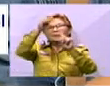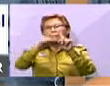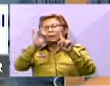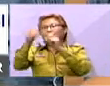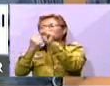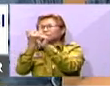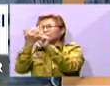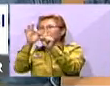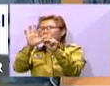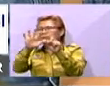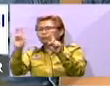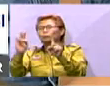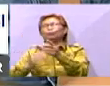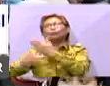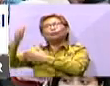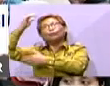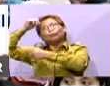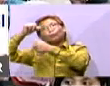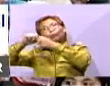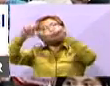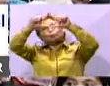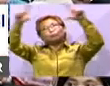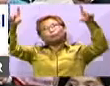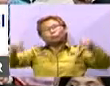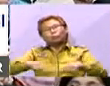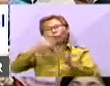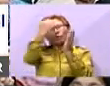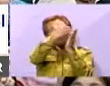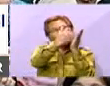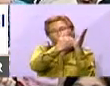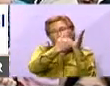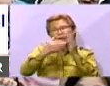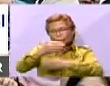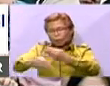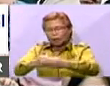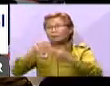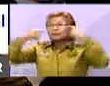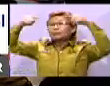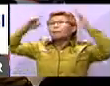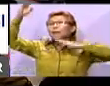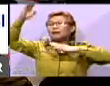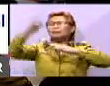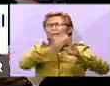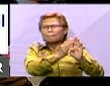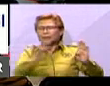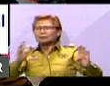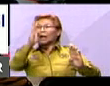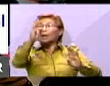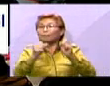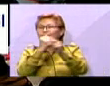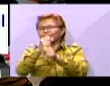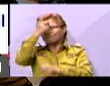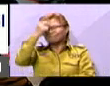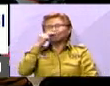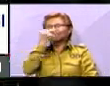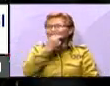ogos 1957 ini diikuti kronologi kemajuan yang dicapai Negara sepanjang enam dekad Datuk Seri Najib Tun